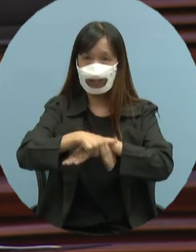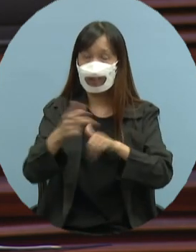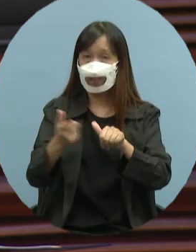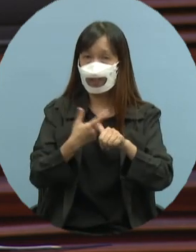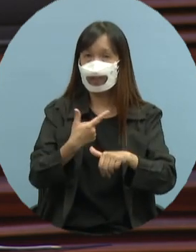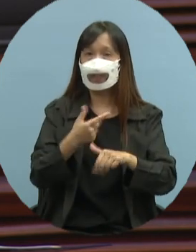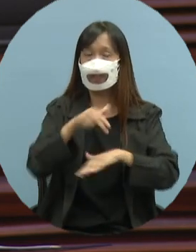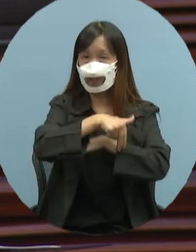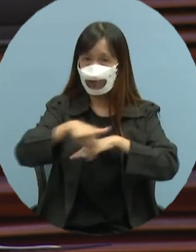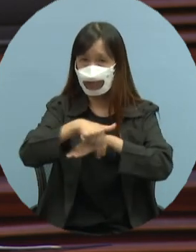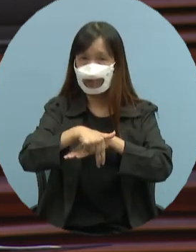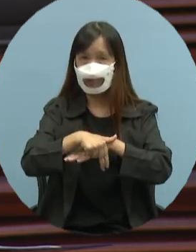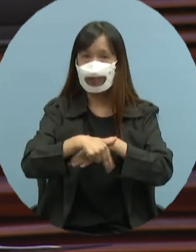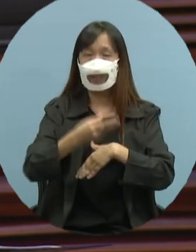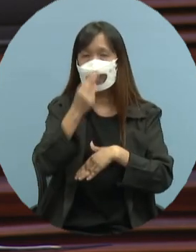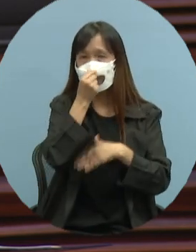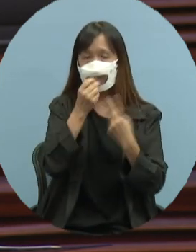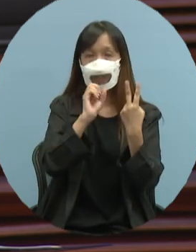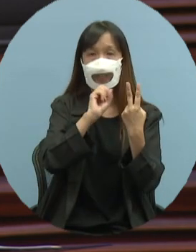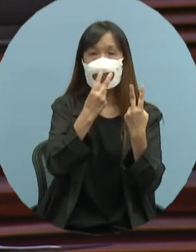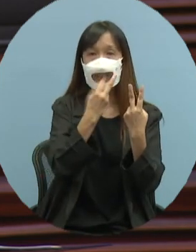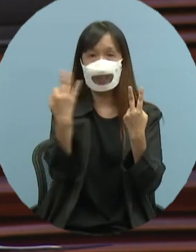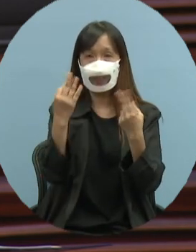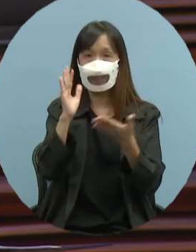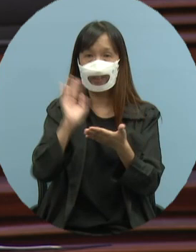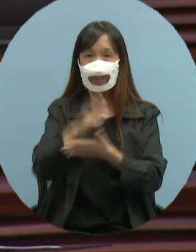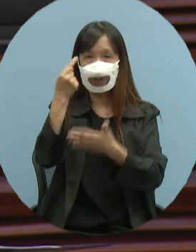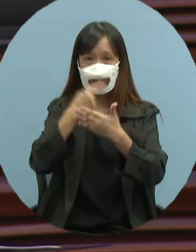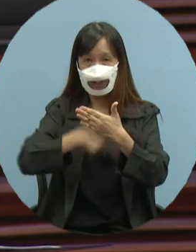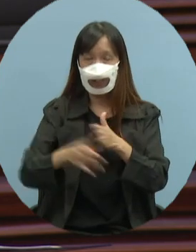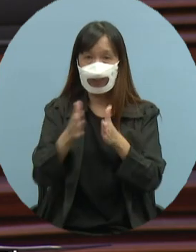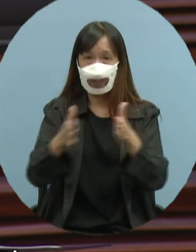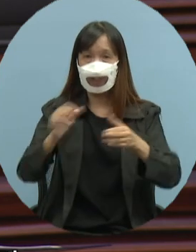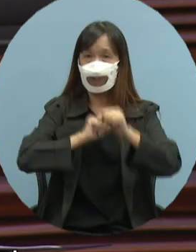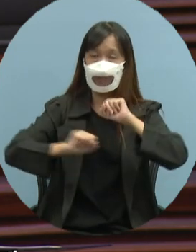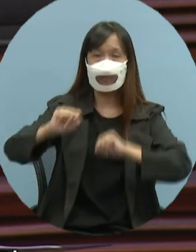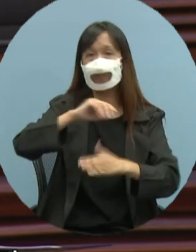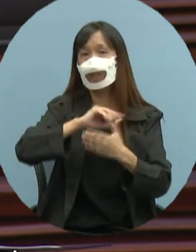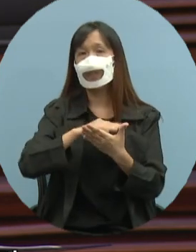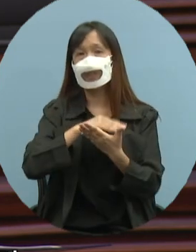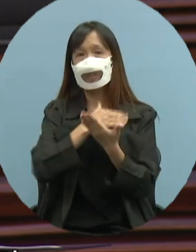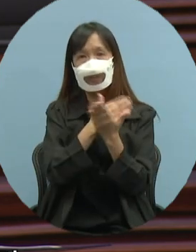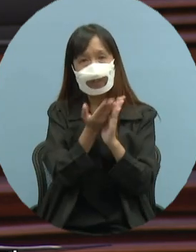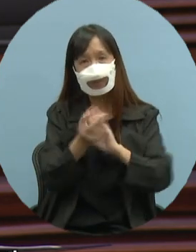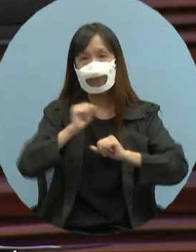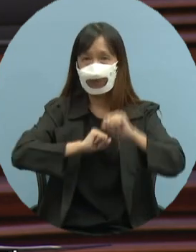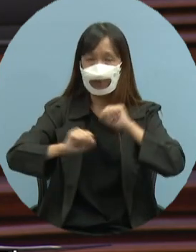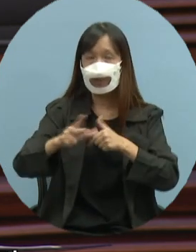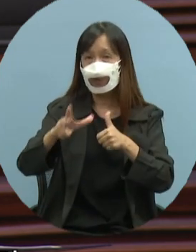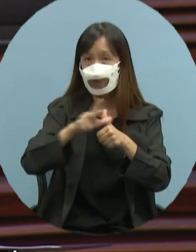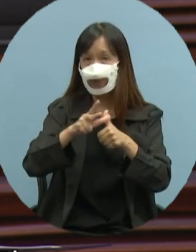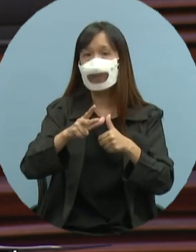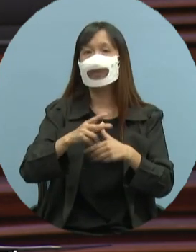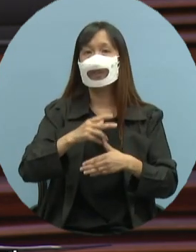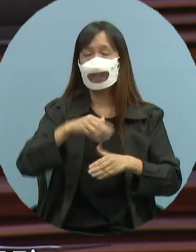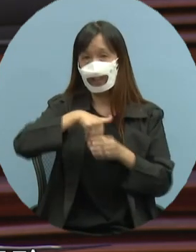劃，若有興趣在2023年裏面舉辦大型文化藝術盛事活動的主辦單位申請